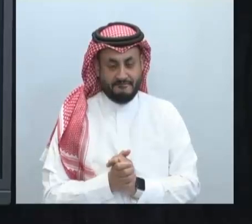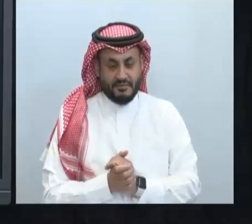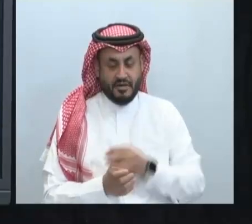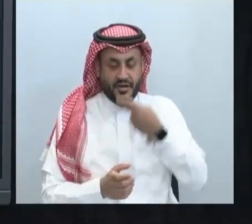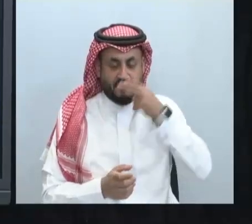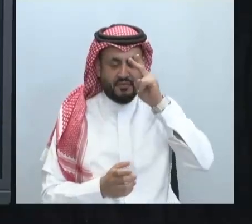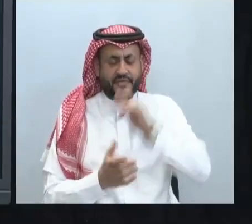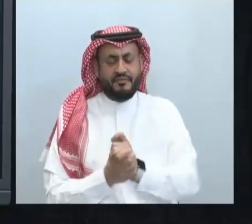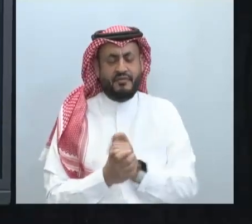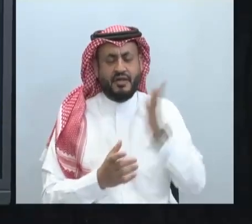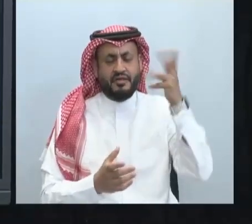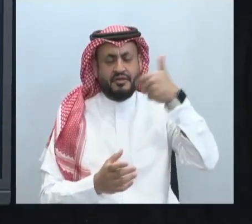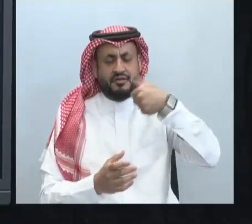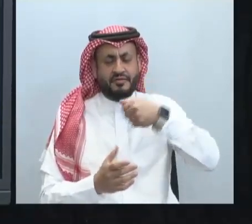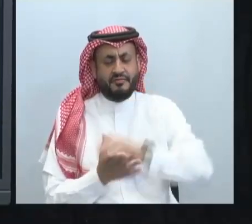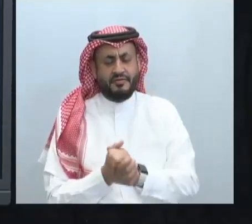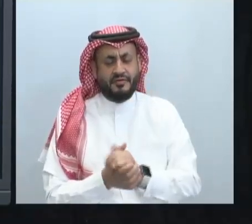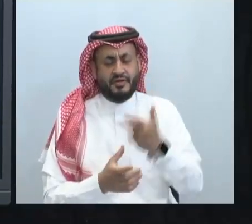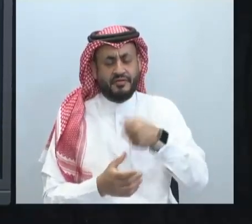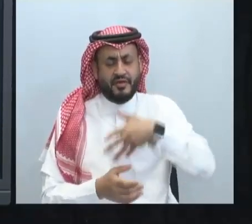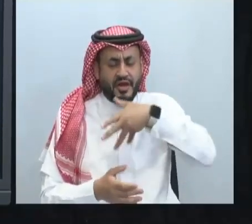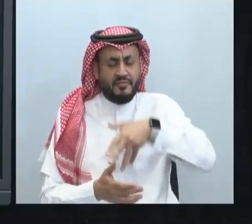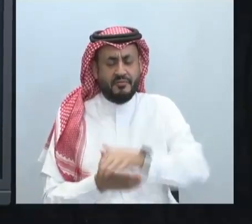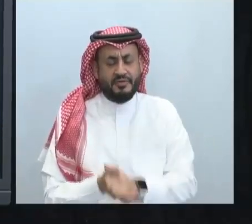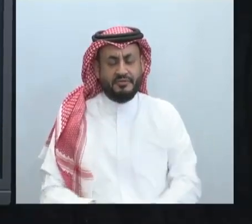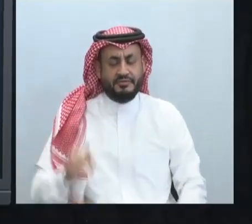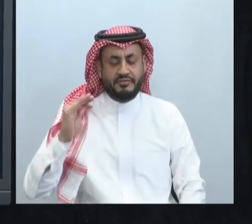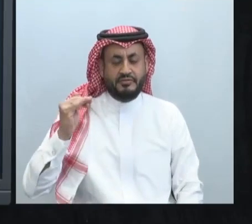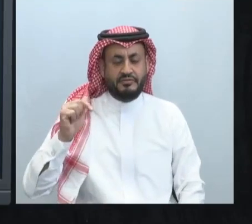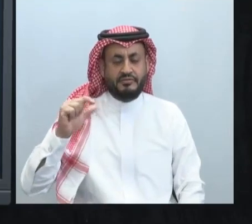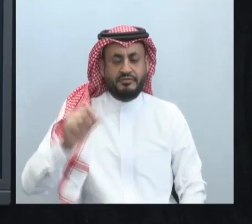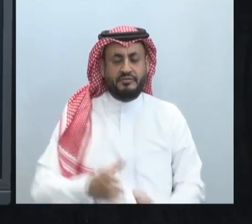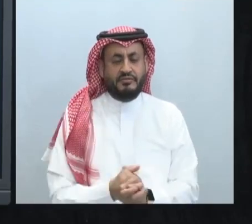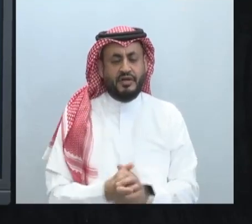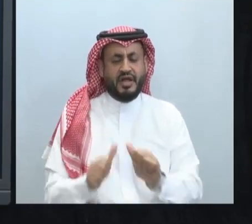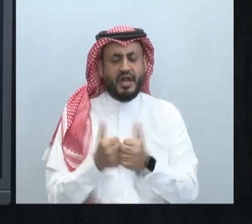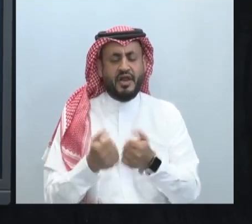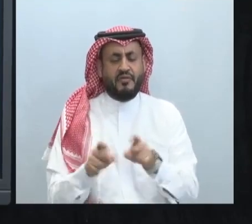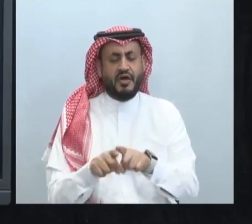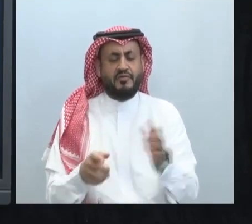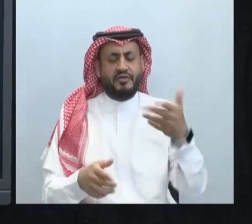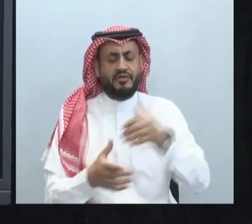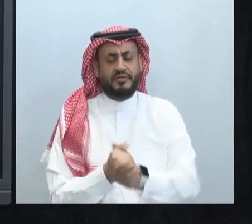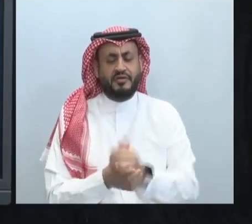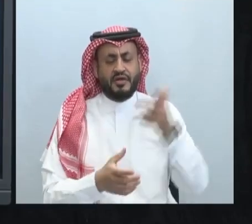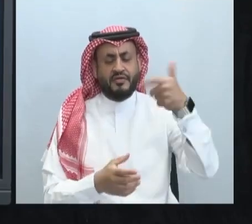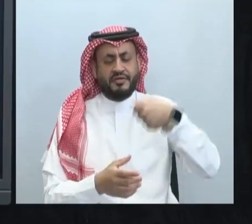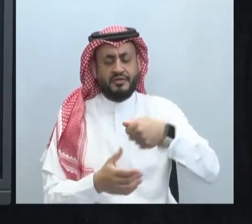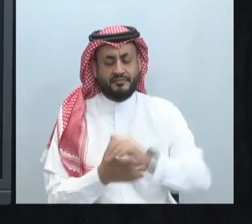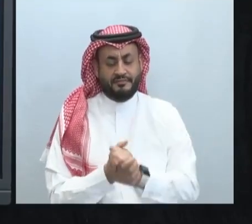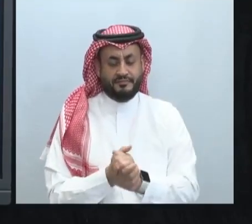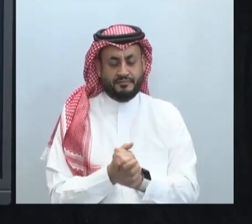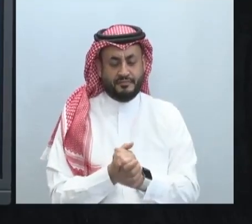الحمد لله والصلاه والسلام على رسول الله نبينا محمد عليه وعلى اله وصحبه افضل الصلاه واتم